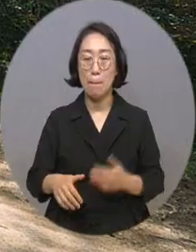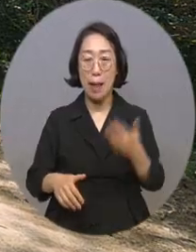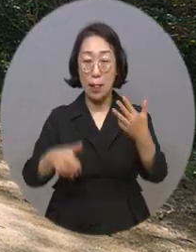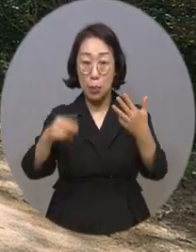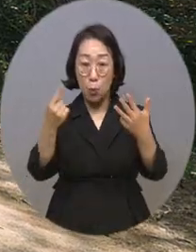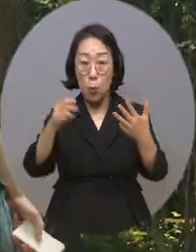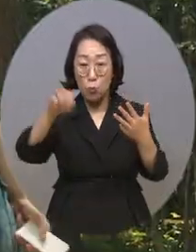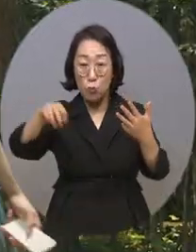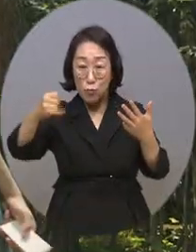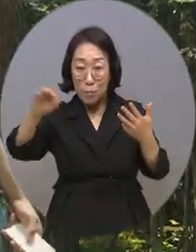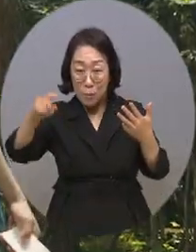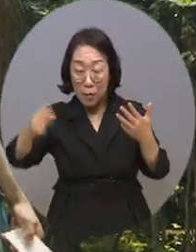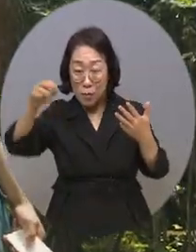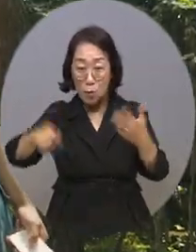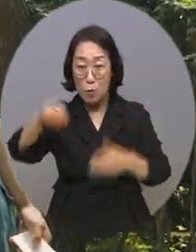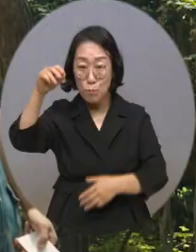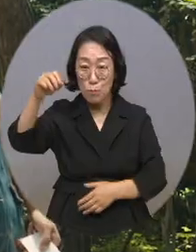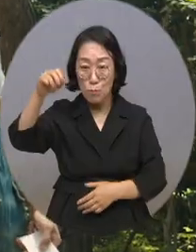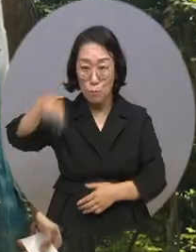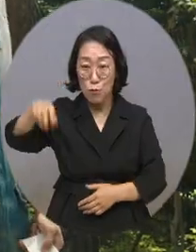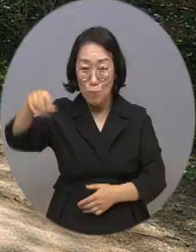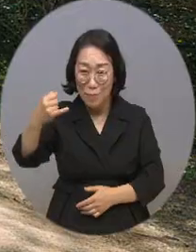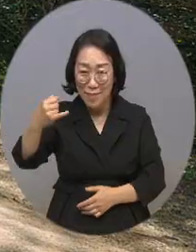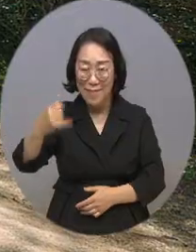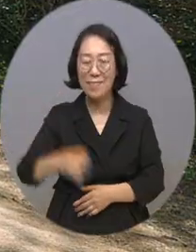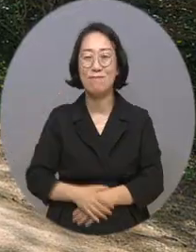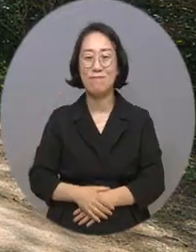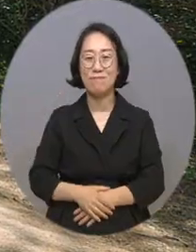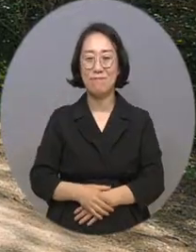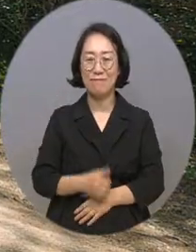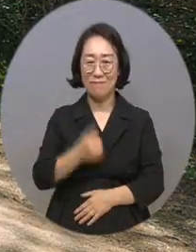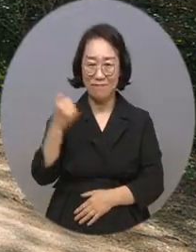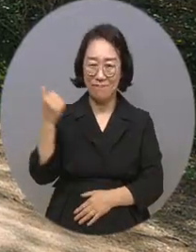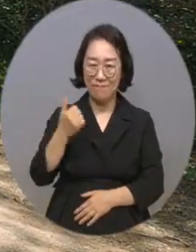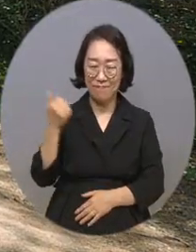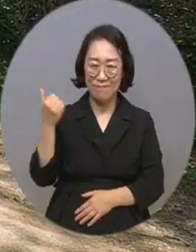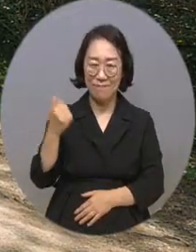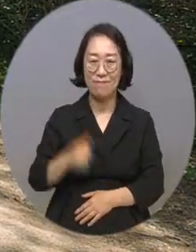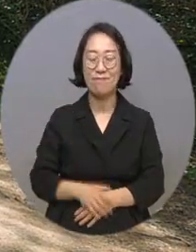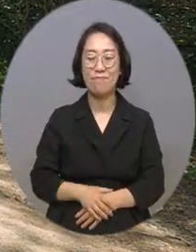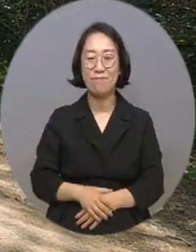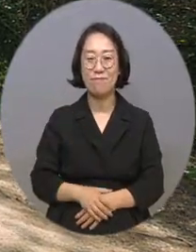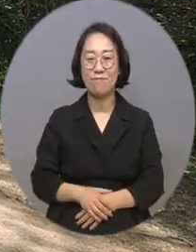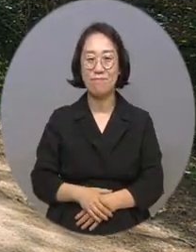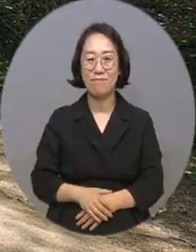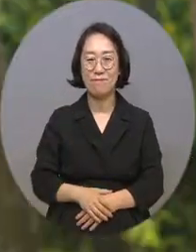활동 무브먼트 이동하실까요? 자 이쪽으로. 주판 맞으러 갑시다. 자.